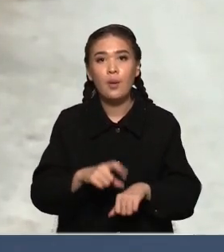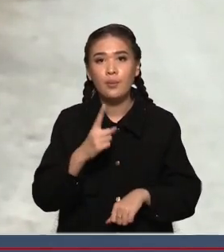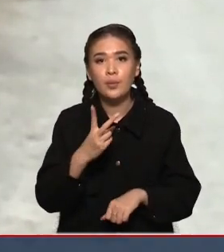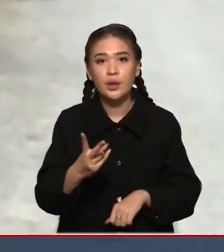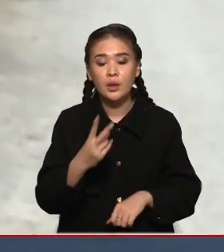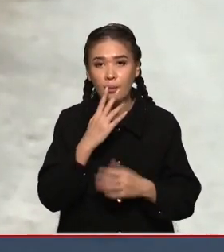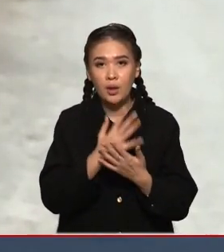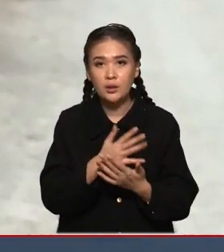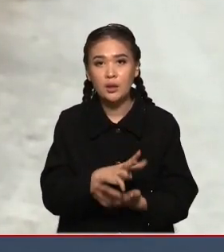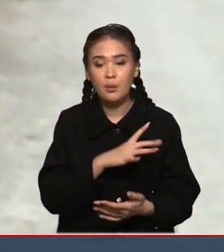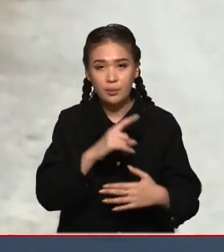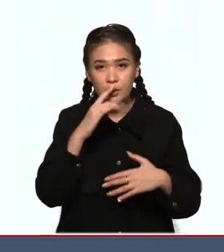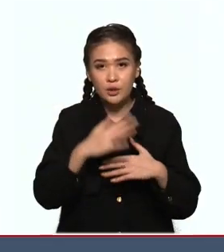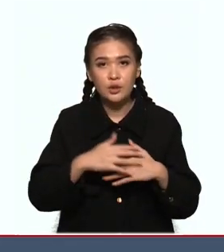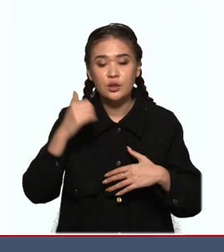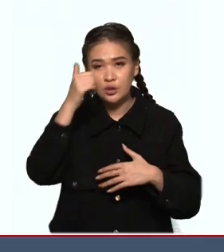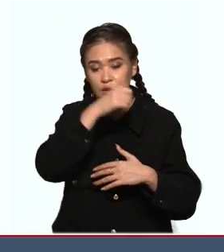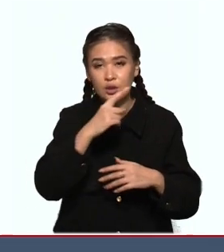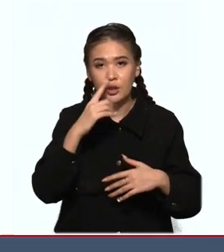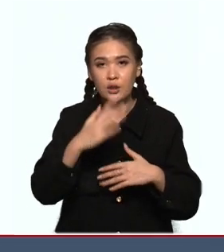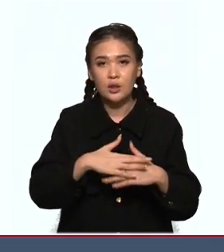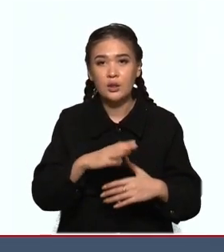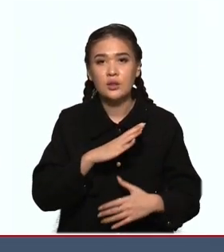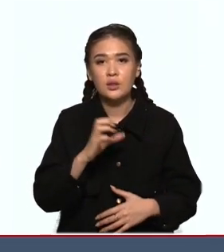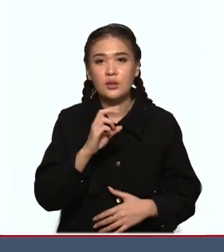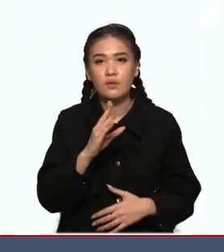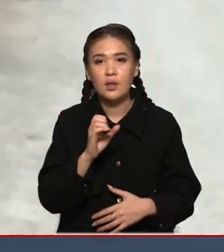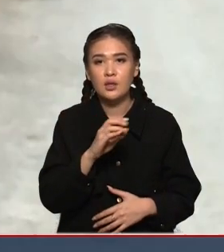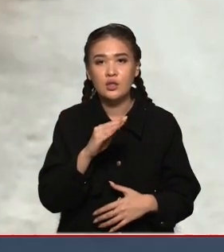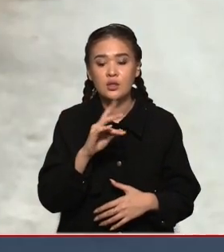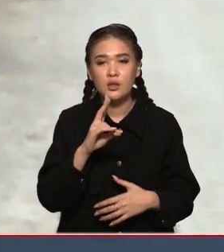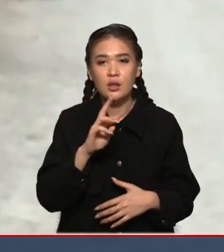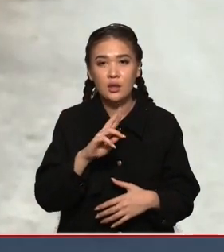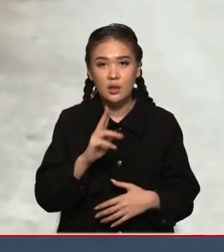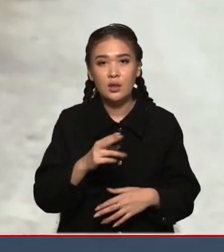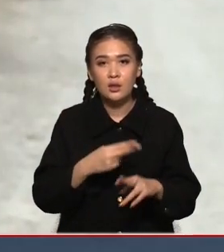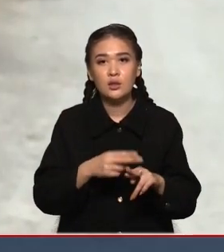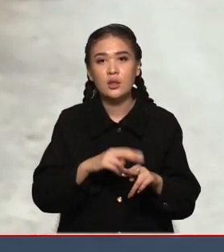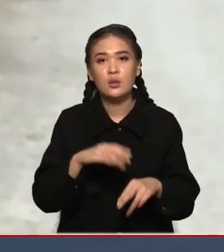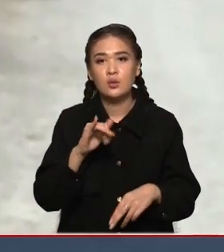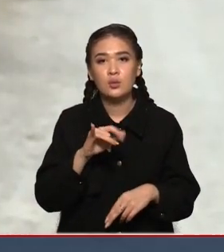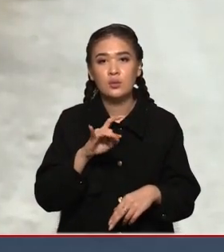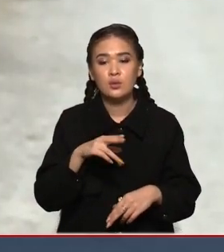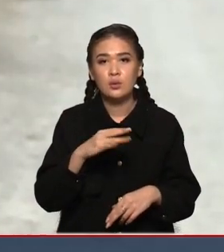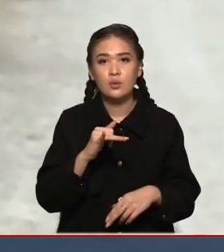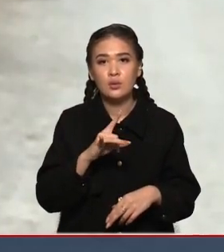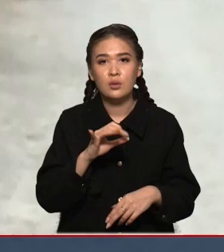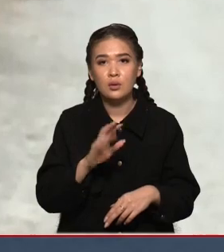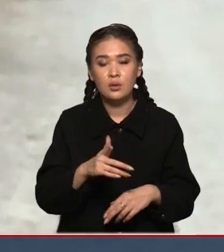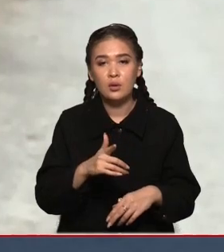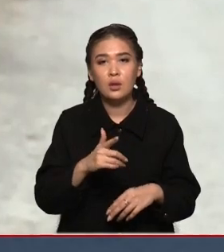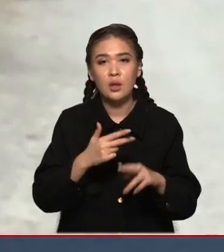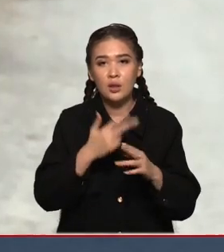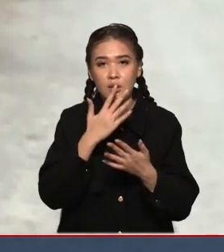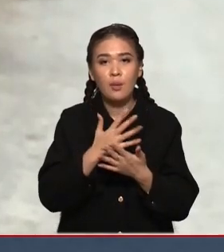көлемде. Биылғы жылы осы жақында ғана скважина қаздырдық сол жерден. Основной бірінші кезекте су керек болады, скважина қаздырып.